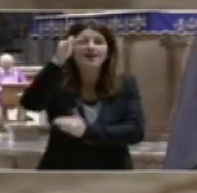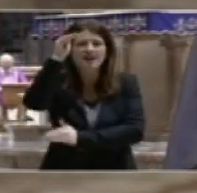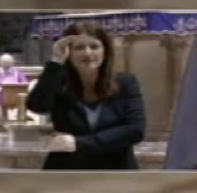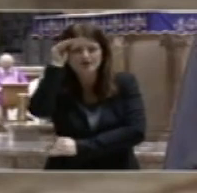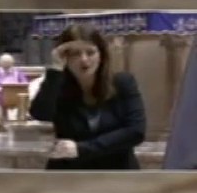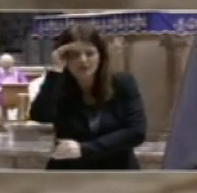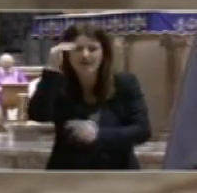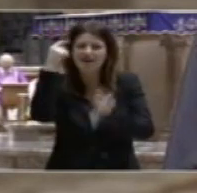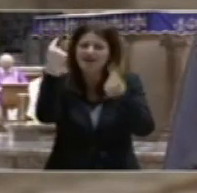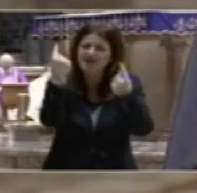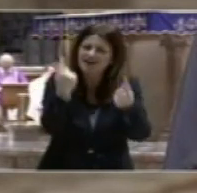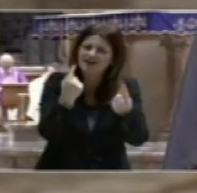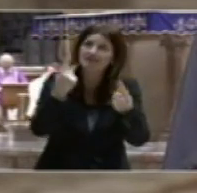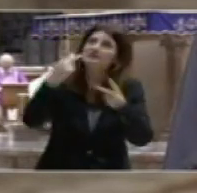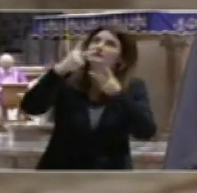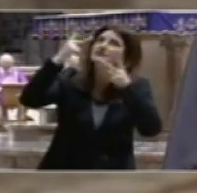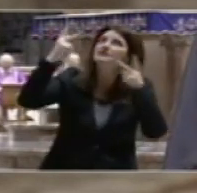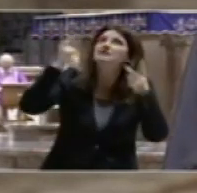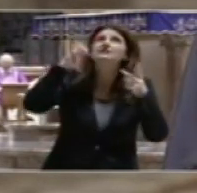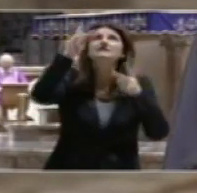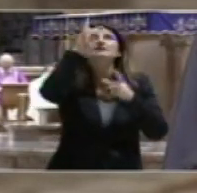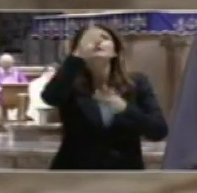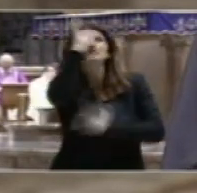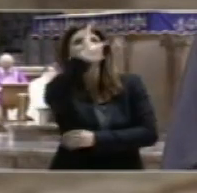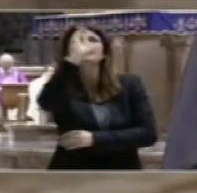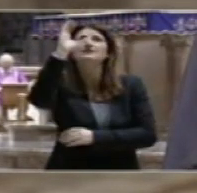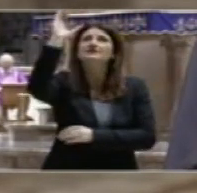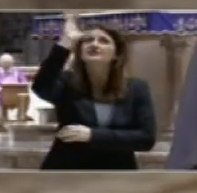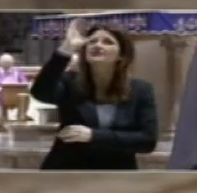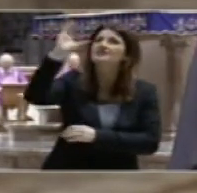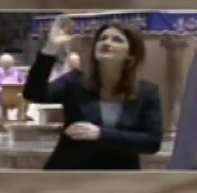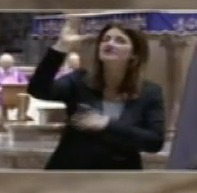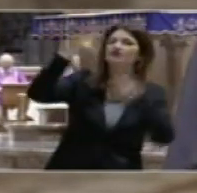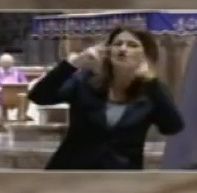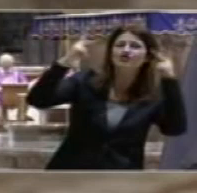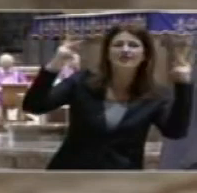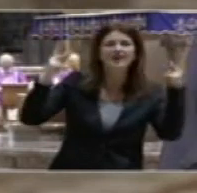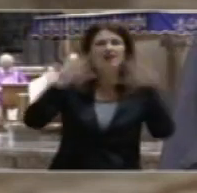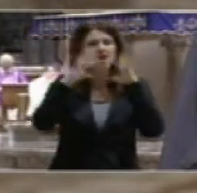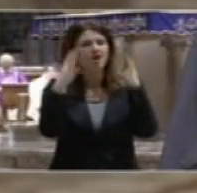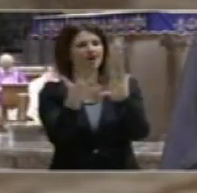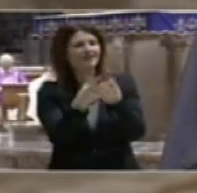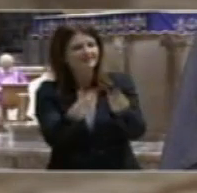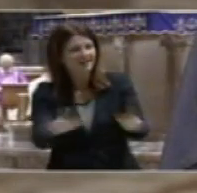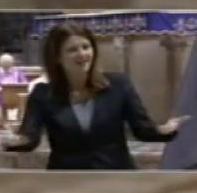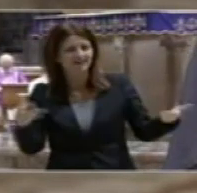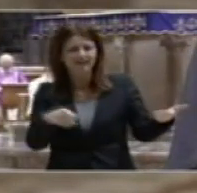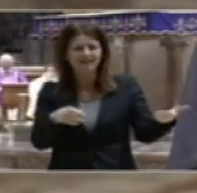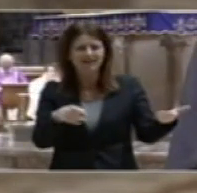tempo, il cielo e la terra per riconoscervi i segni